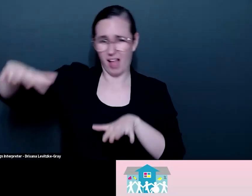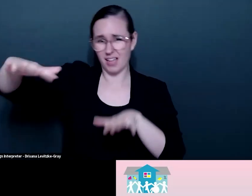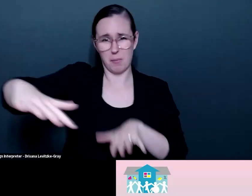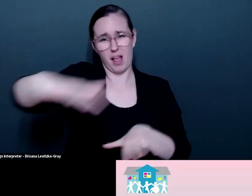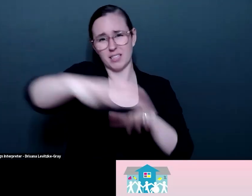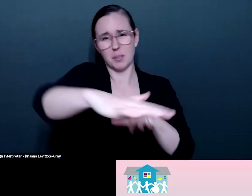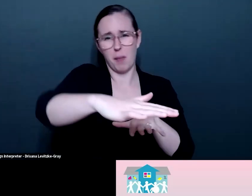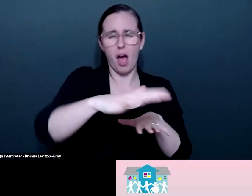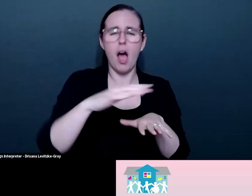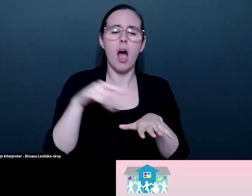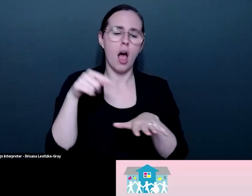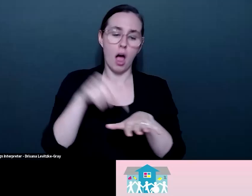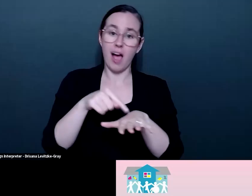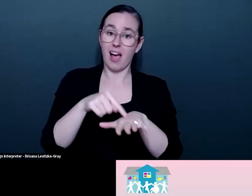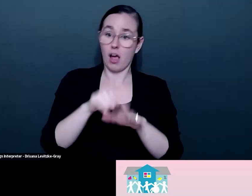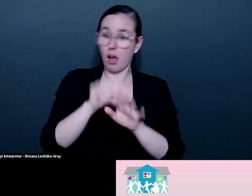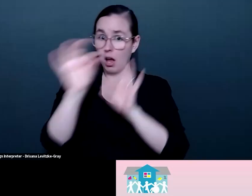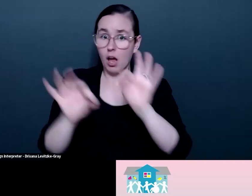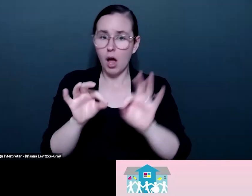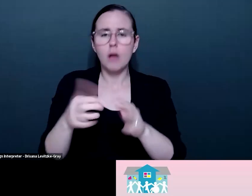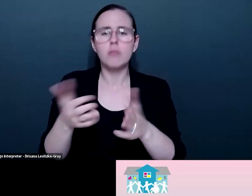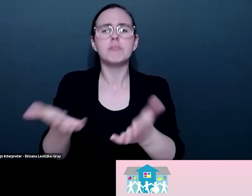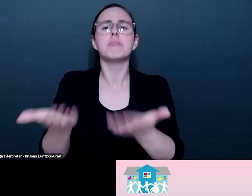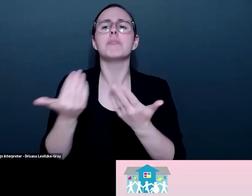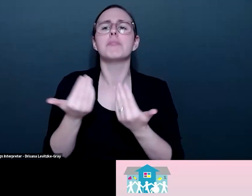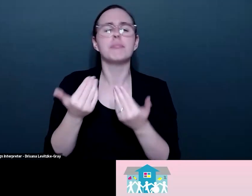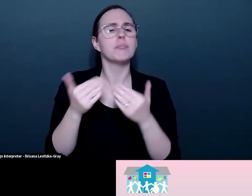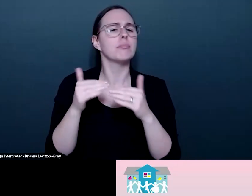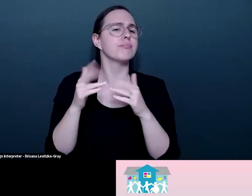avons plusieurs indicateurs liés à l'éducation.